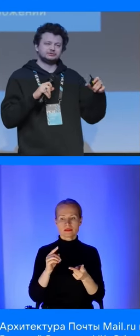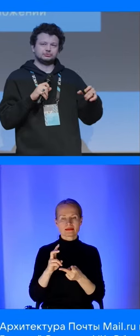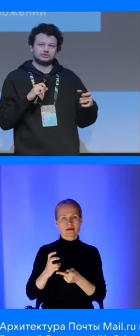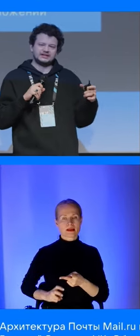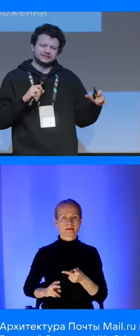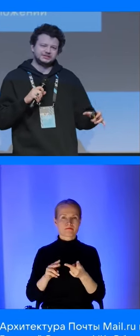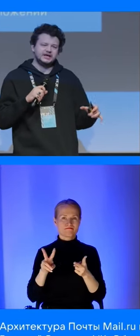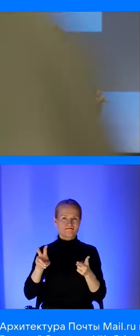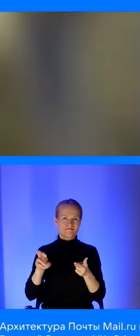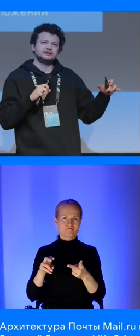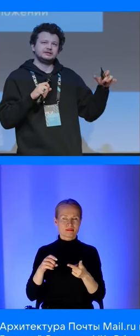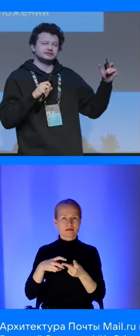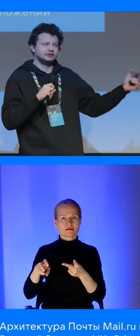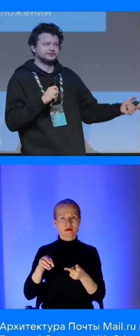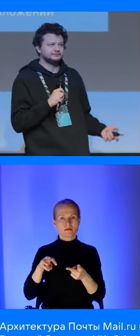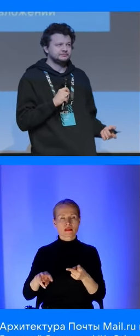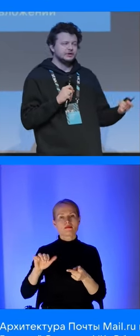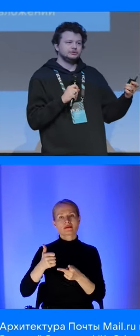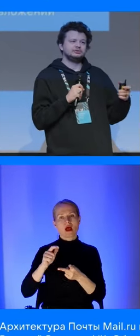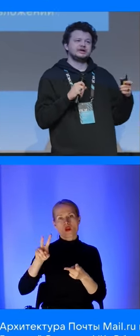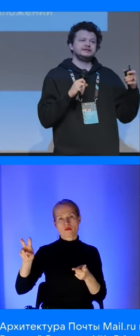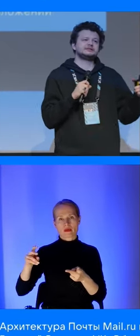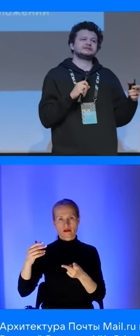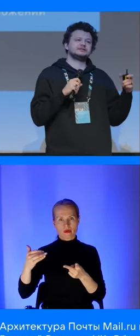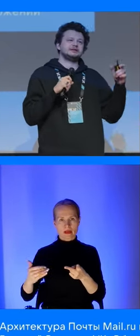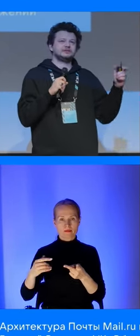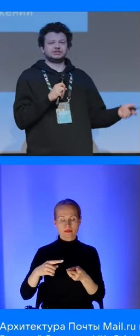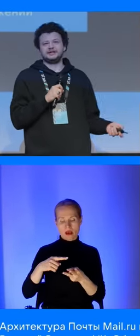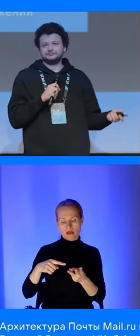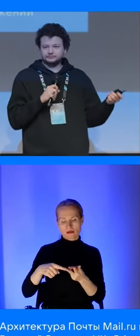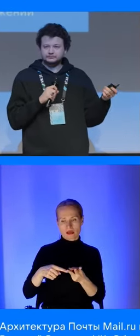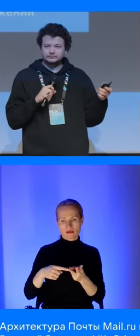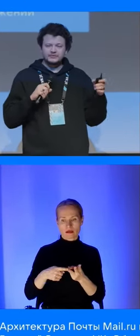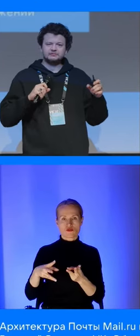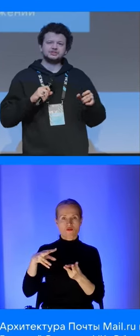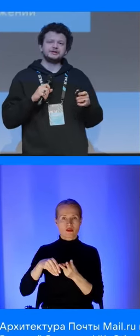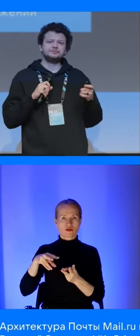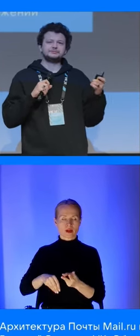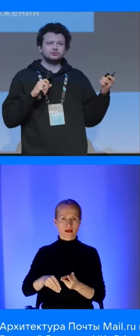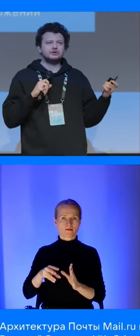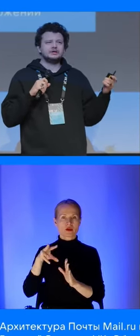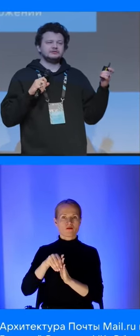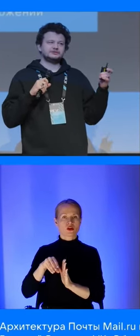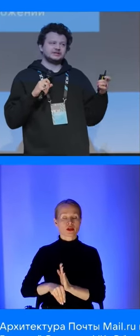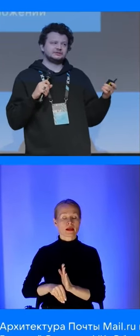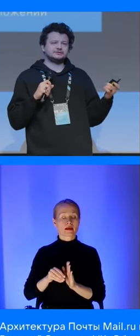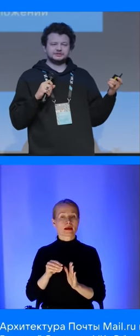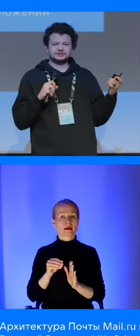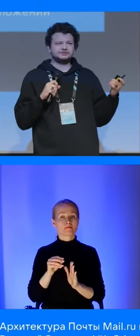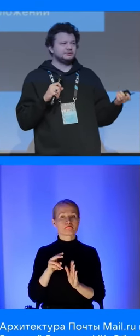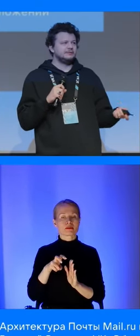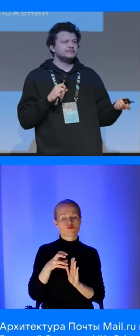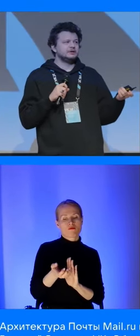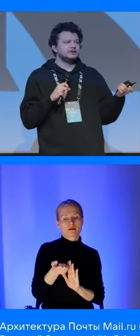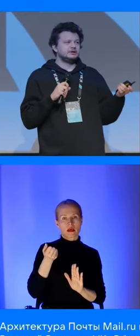содержимое, структура атачей и заголовки. Ну и, наконец, вложения. Вложения к письму вытаскиваются